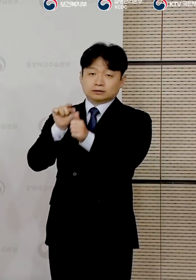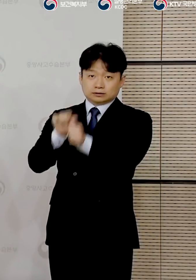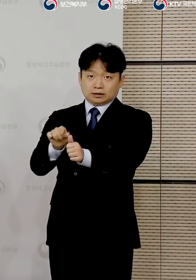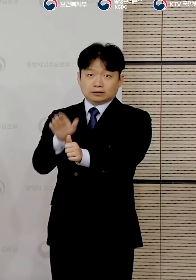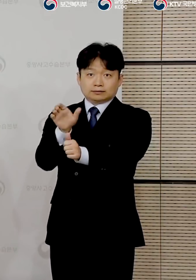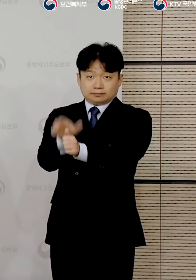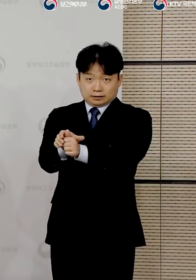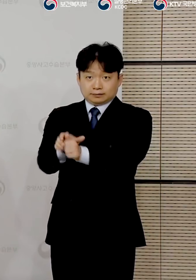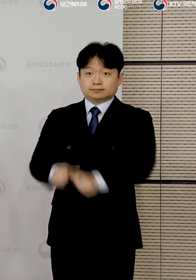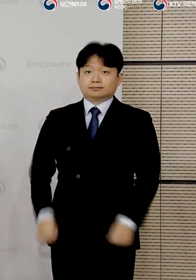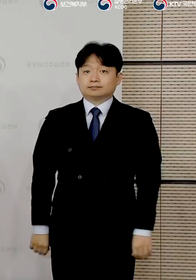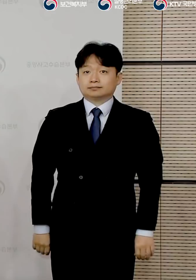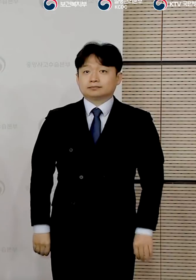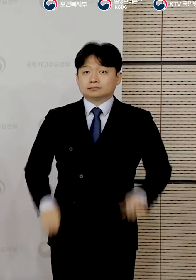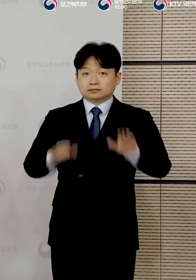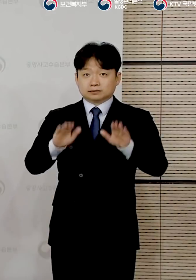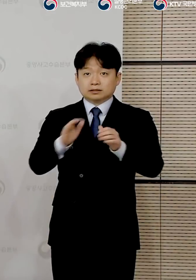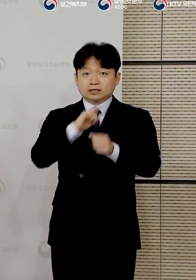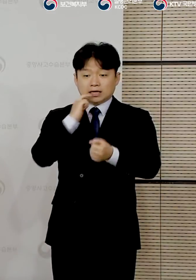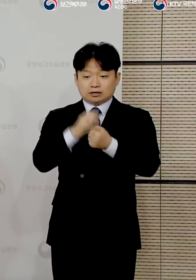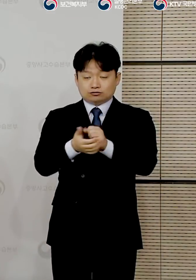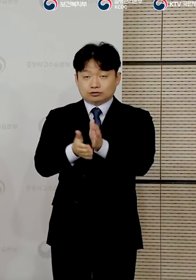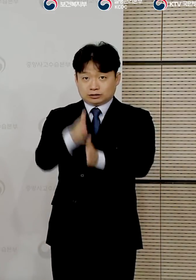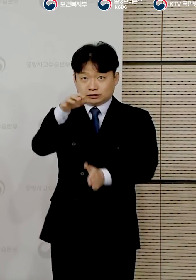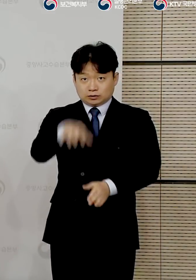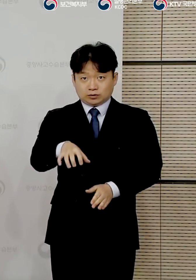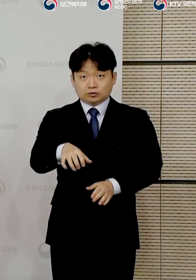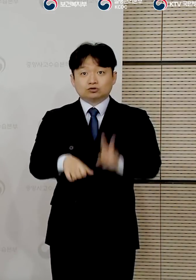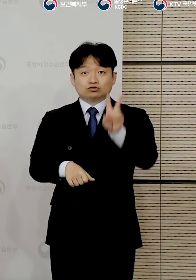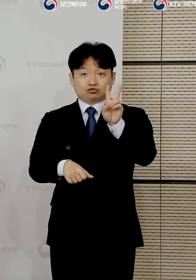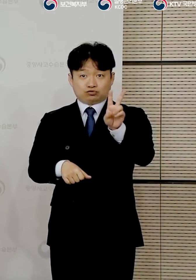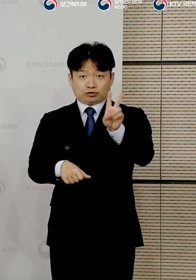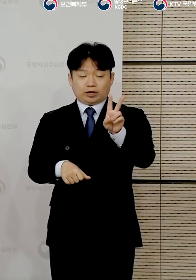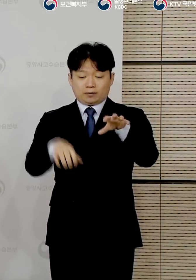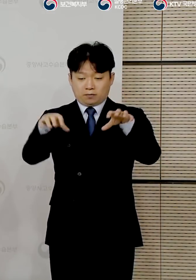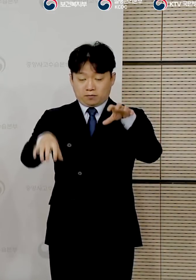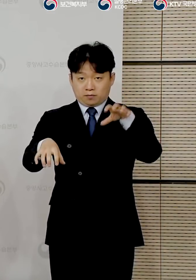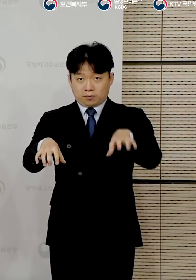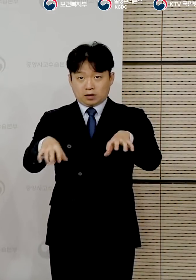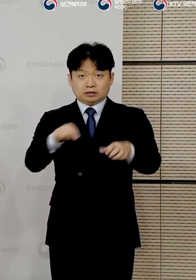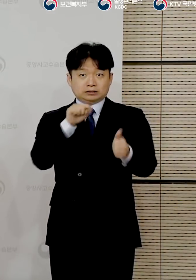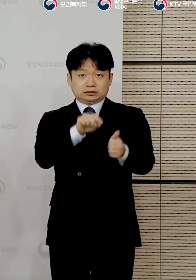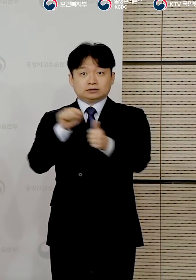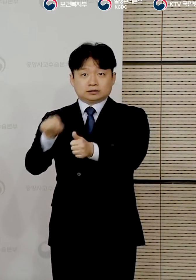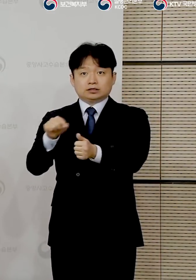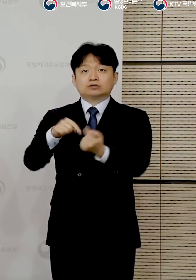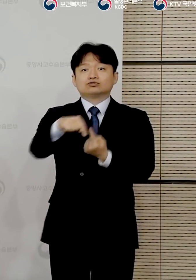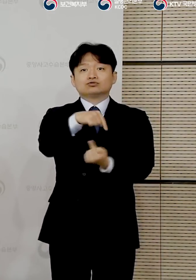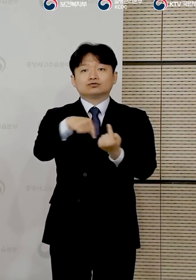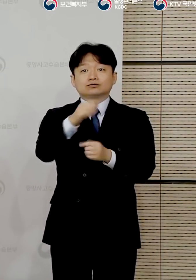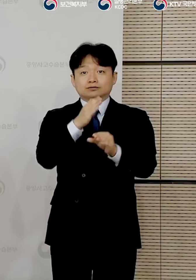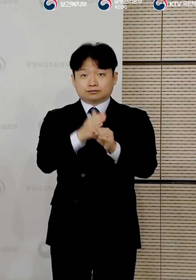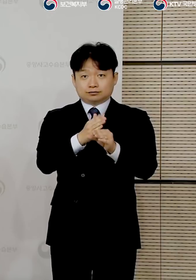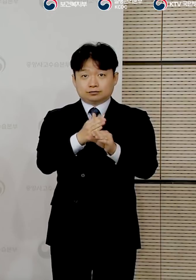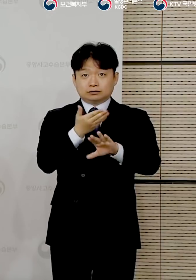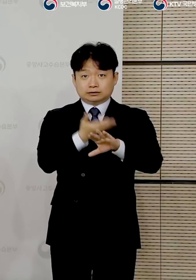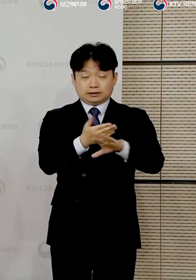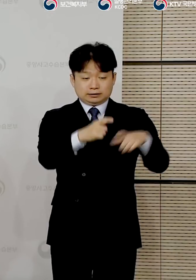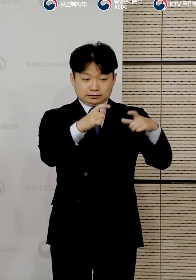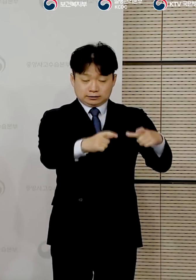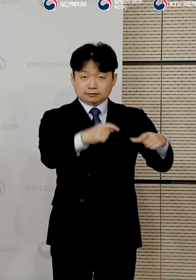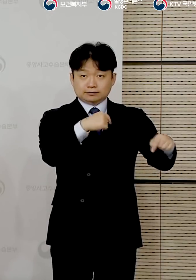이 부분은 지금 현재 대구시에서는 2군데를 지정을 해서 이미 운영 중이고, 다른 지자체에